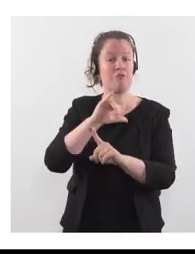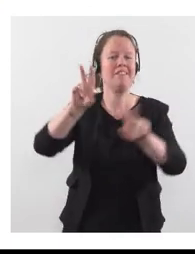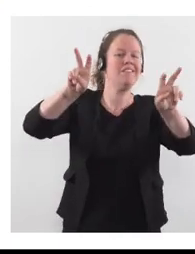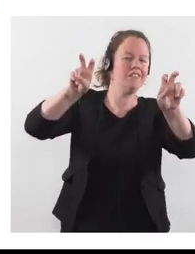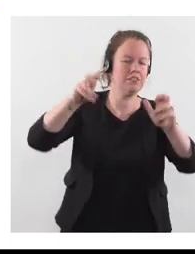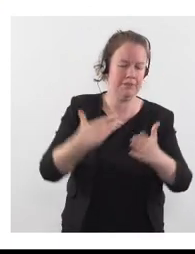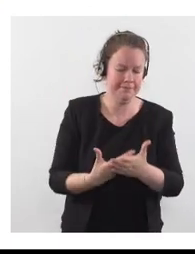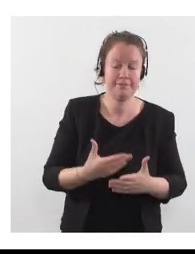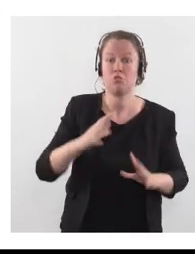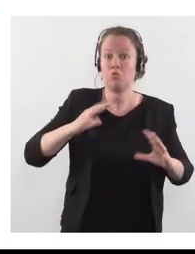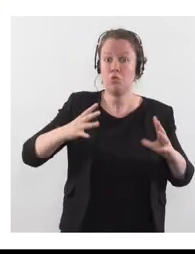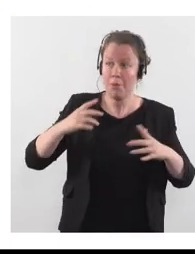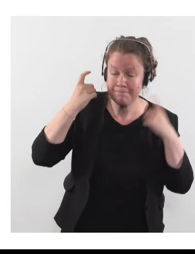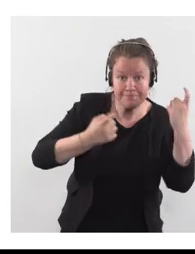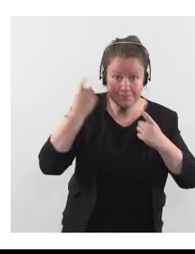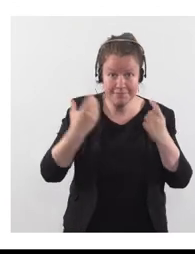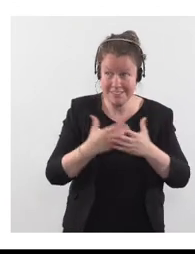Patrick.